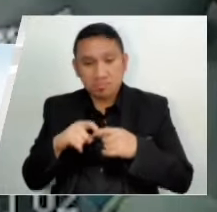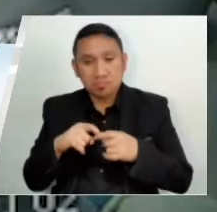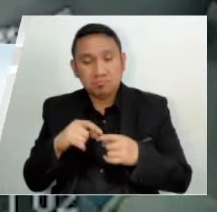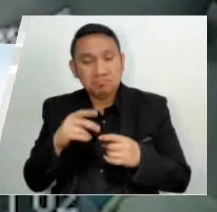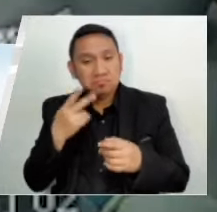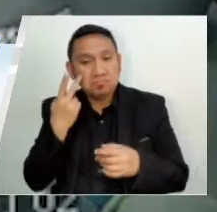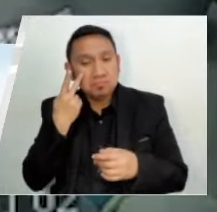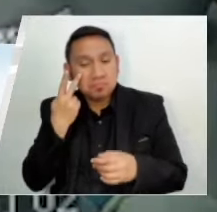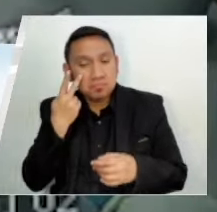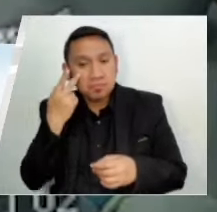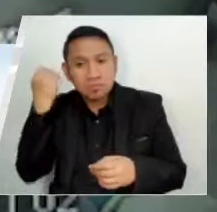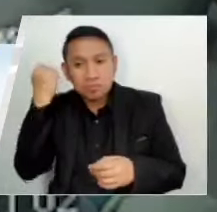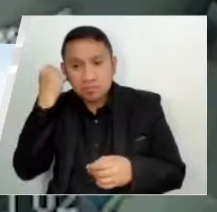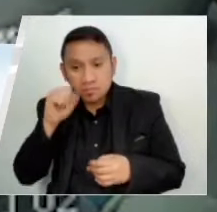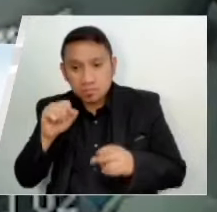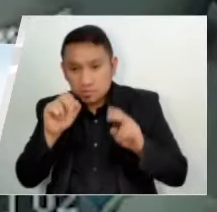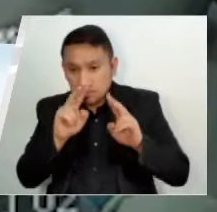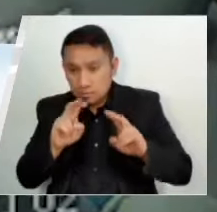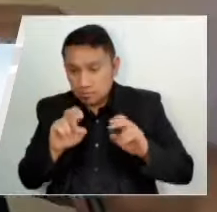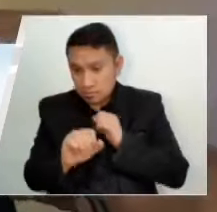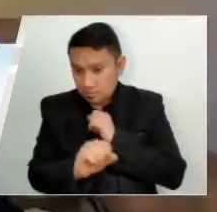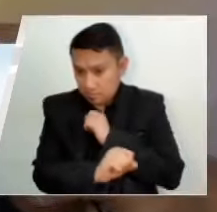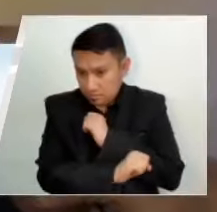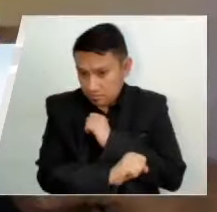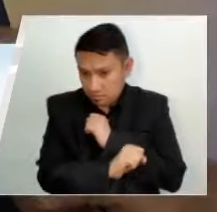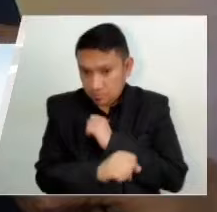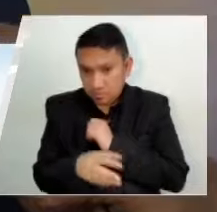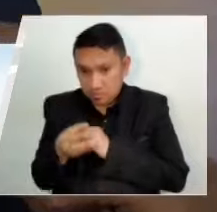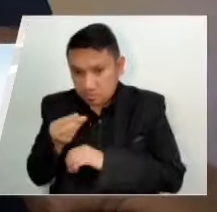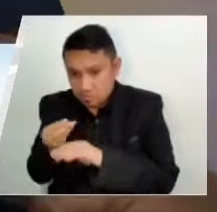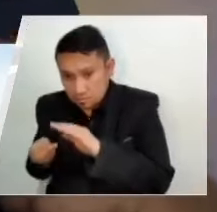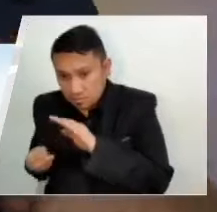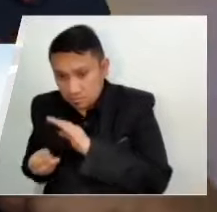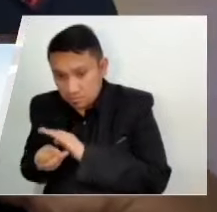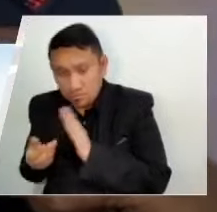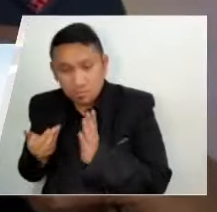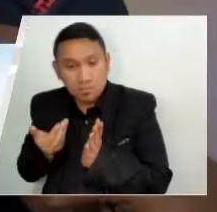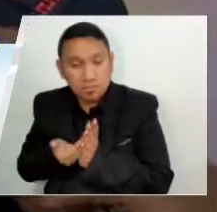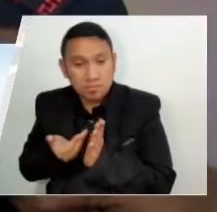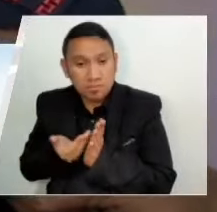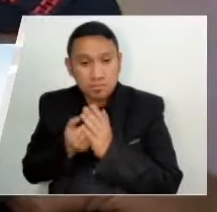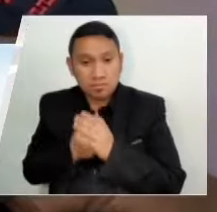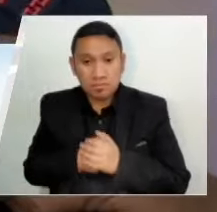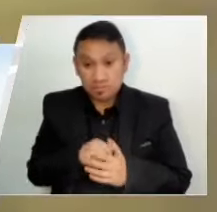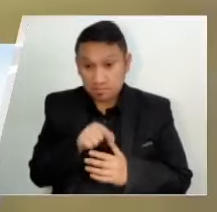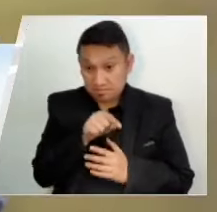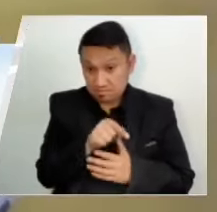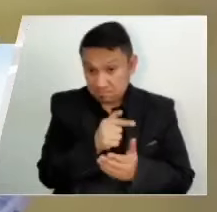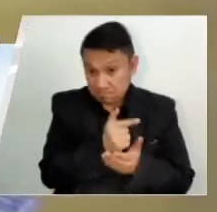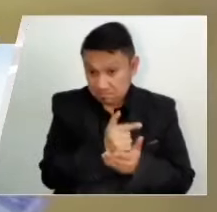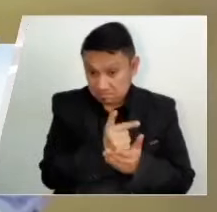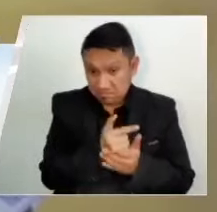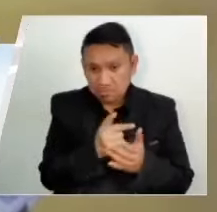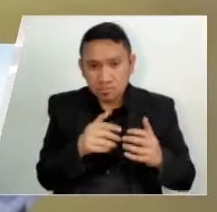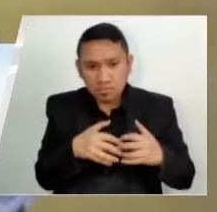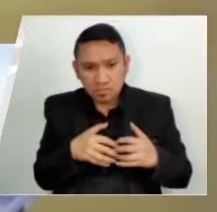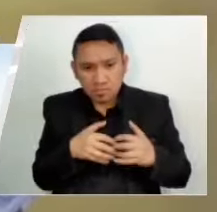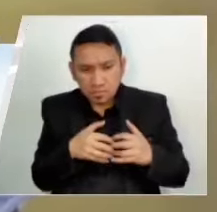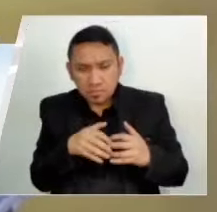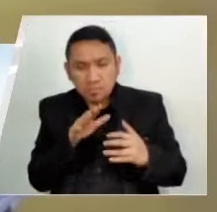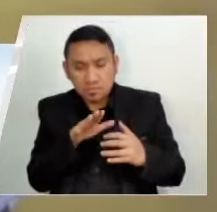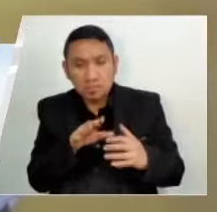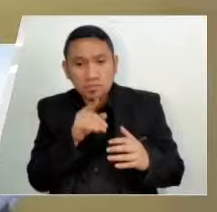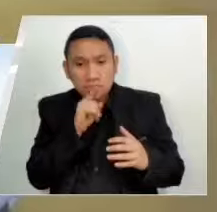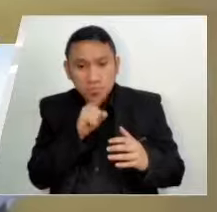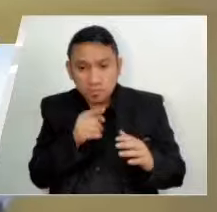investigasyon, ang robbery at planting of evidence. The firearms were established to be planted. During the investigation, may nagsabi